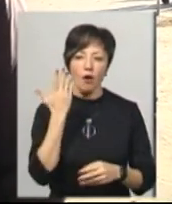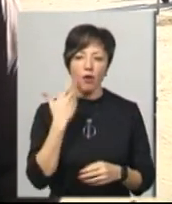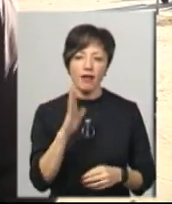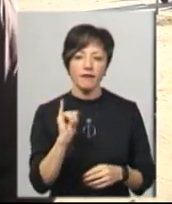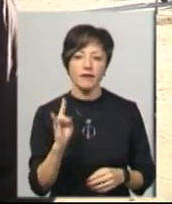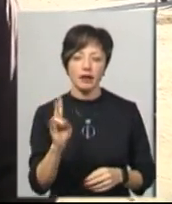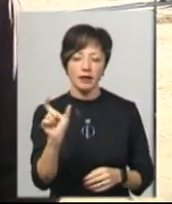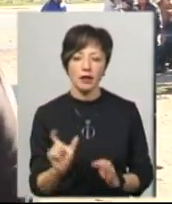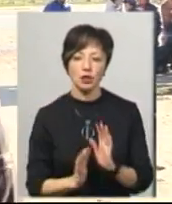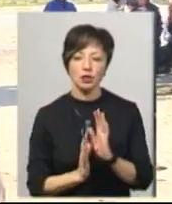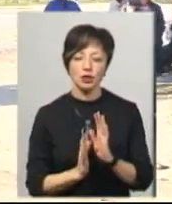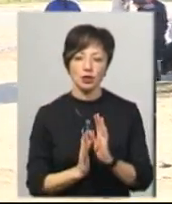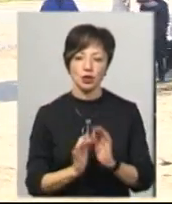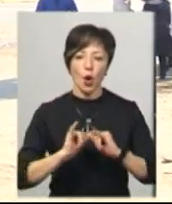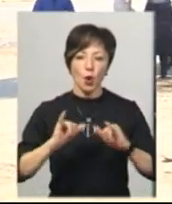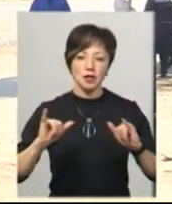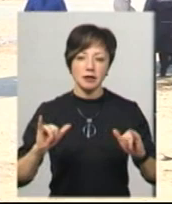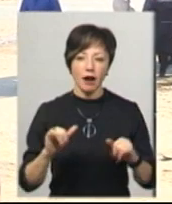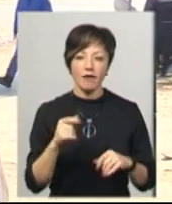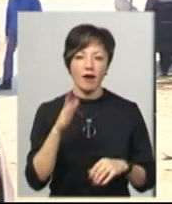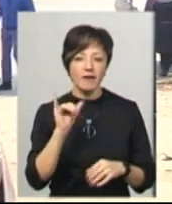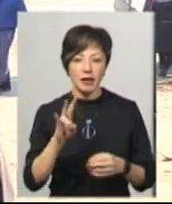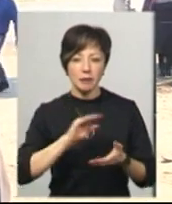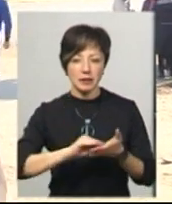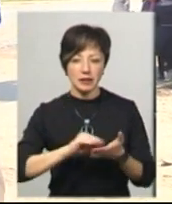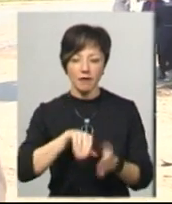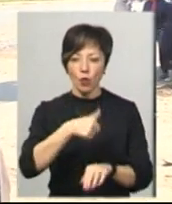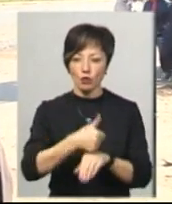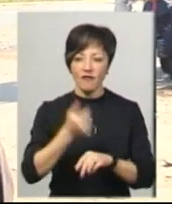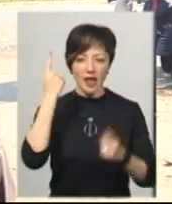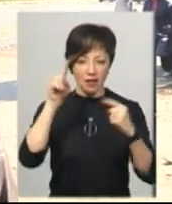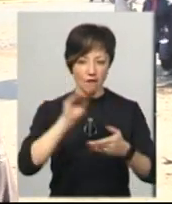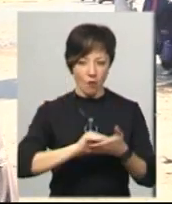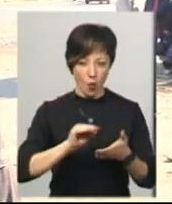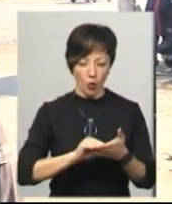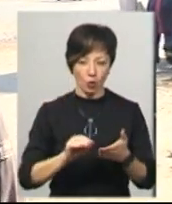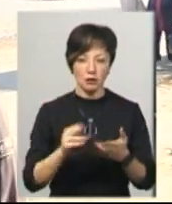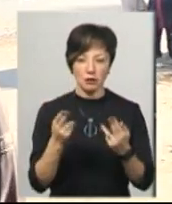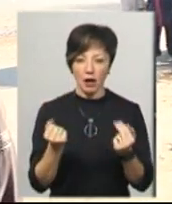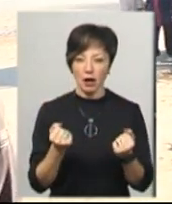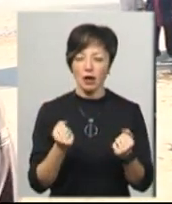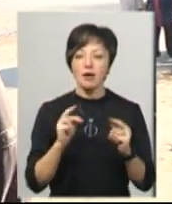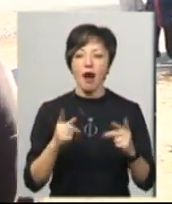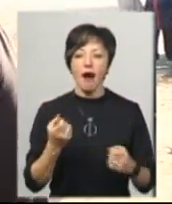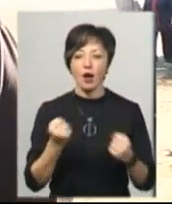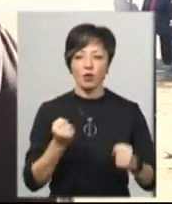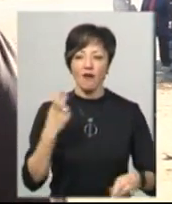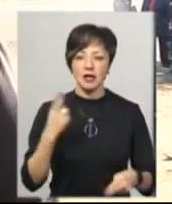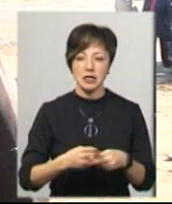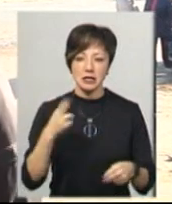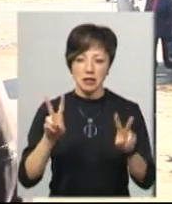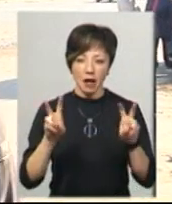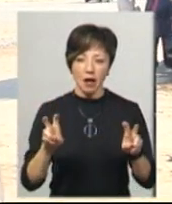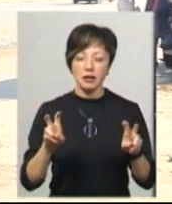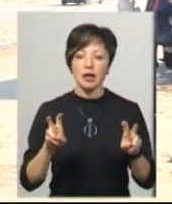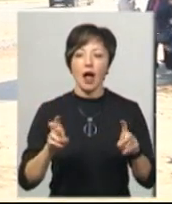зростав. Але ж коли він писав свої основні твори, як гартувалася сталь, народжені